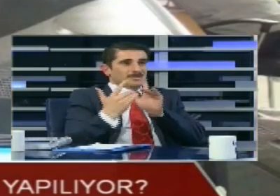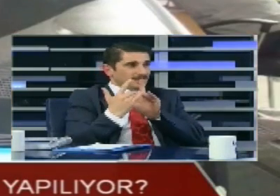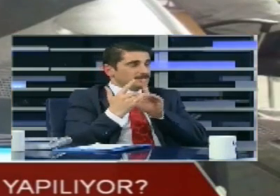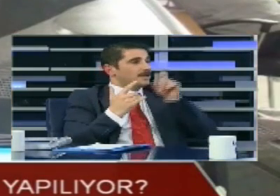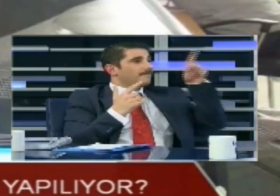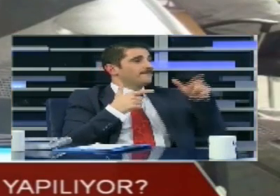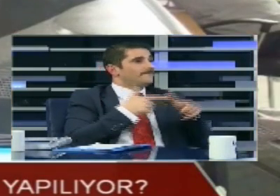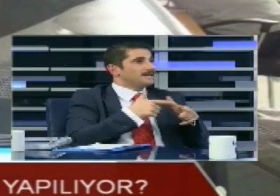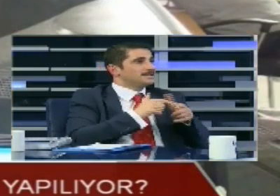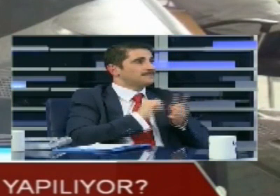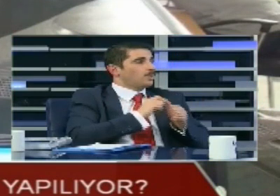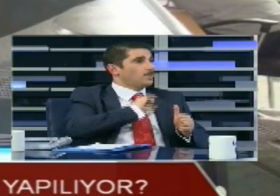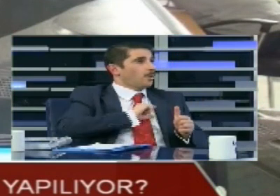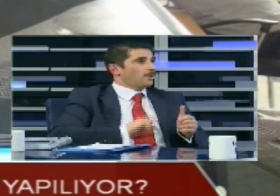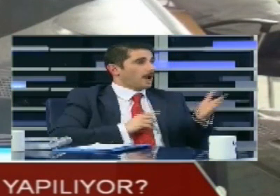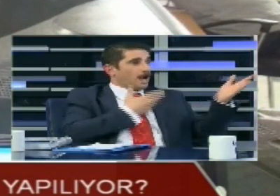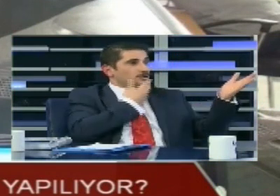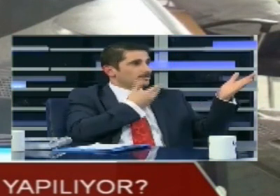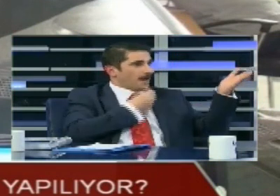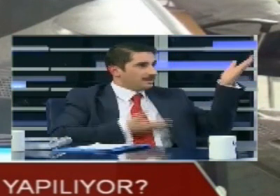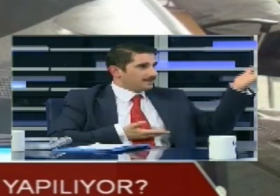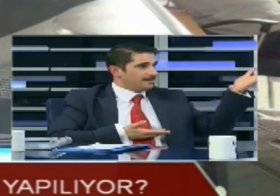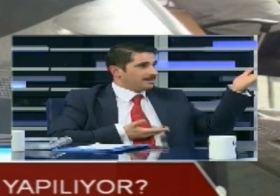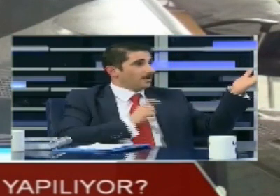İlk İşitme Engelliler Spor Federasyonu Başkanı.